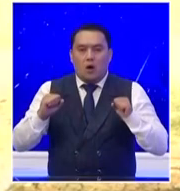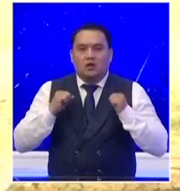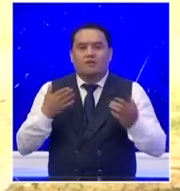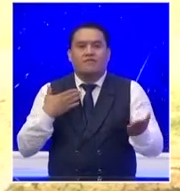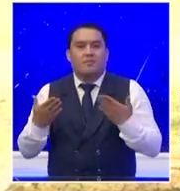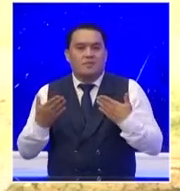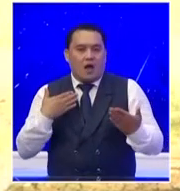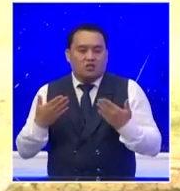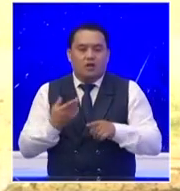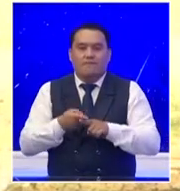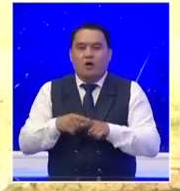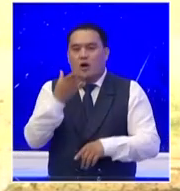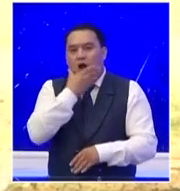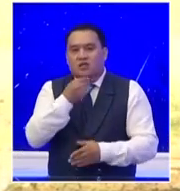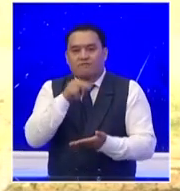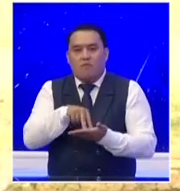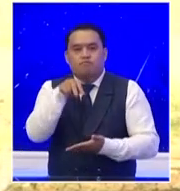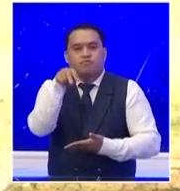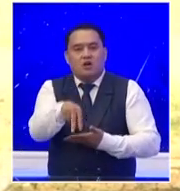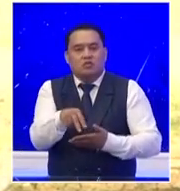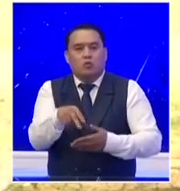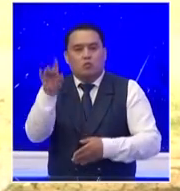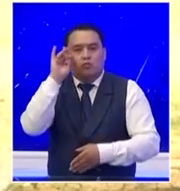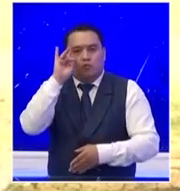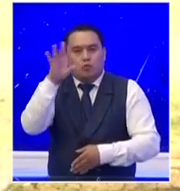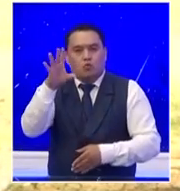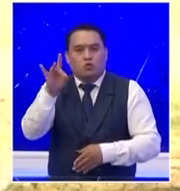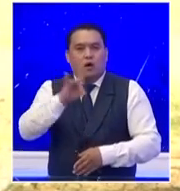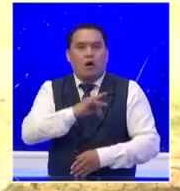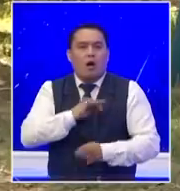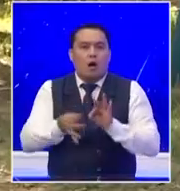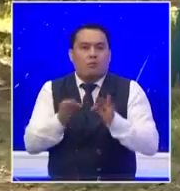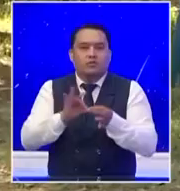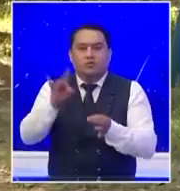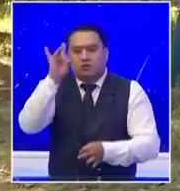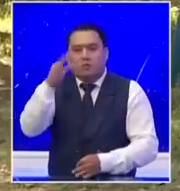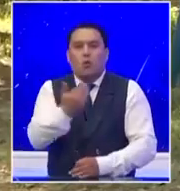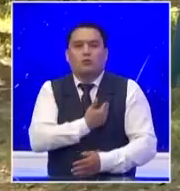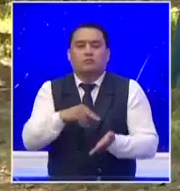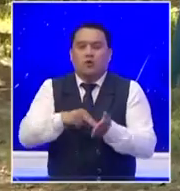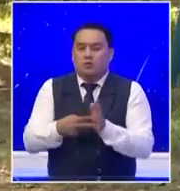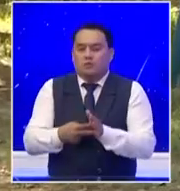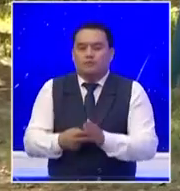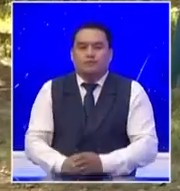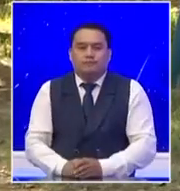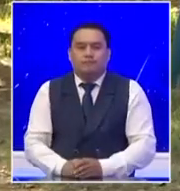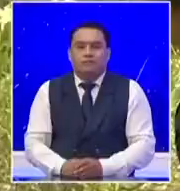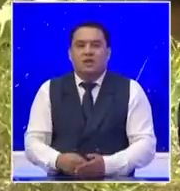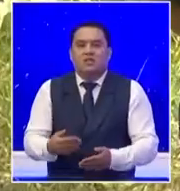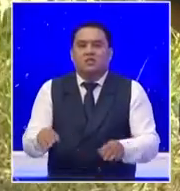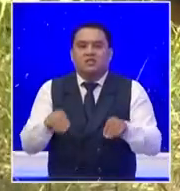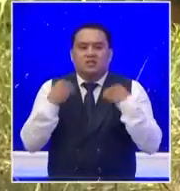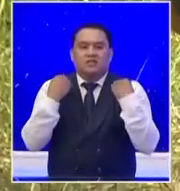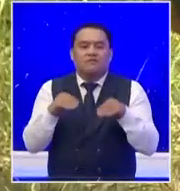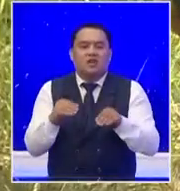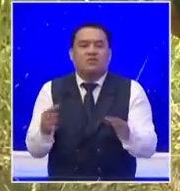очень нравится. За красивые прыжки. Моя цель в будущем стать олимпийским чемпионом. Сейчас гимнасты тренируются на свежем воздухе, соблюдаются и